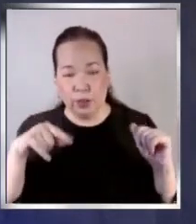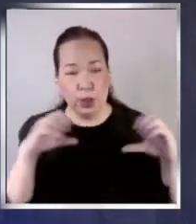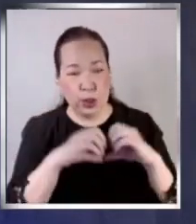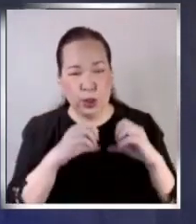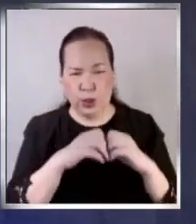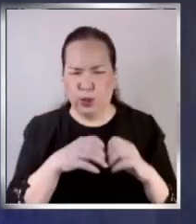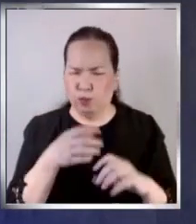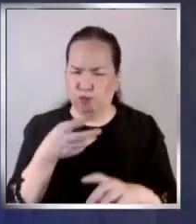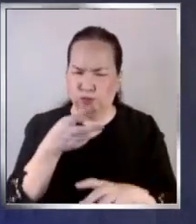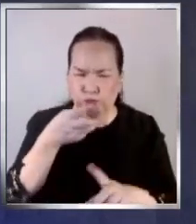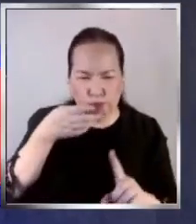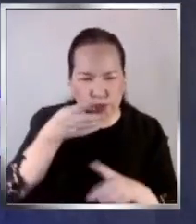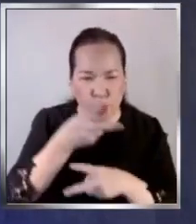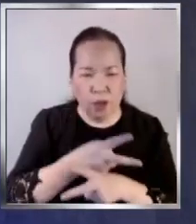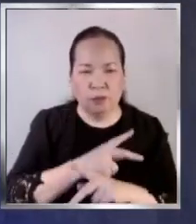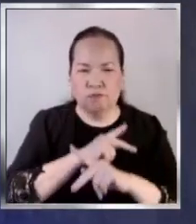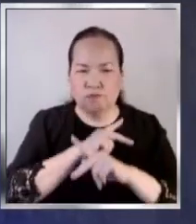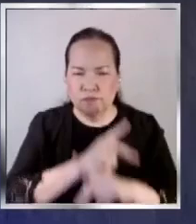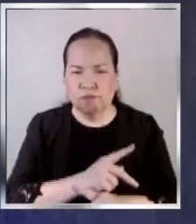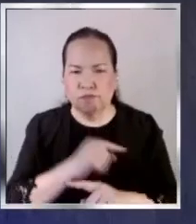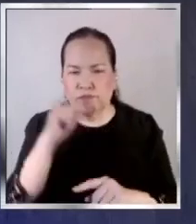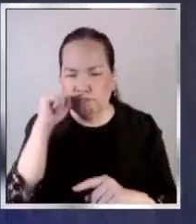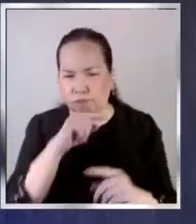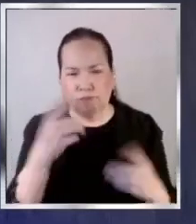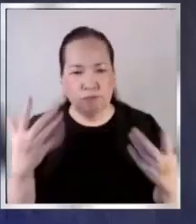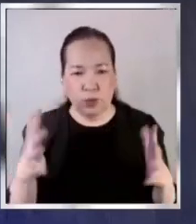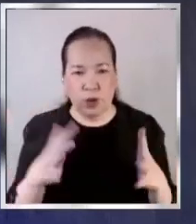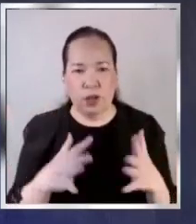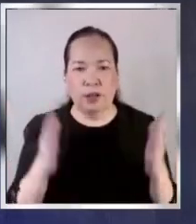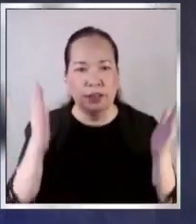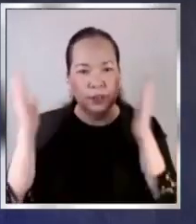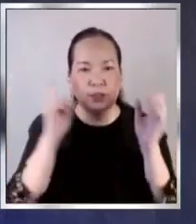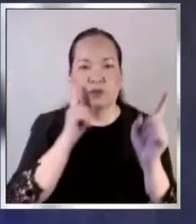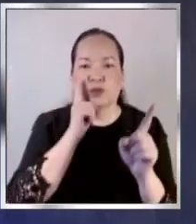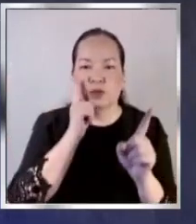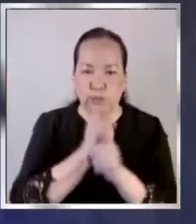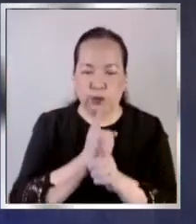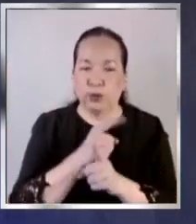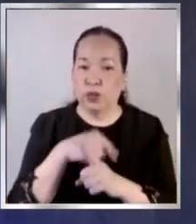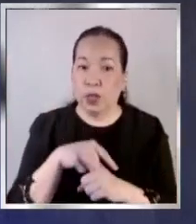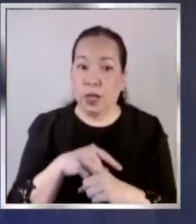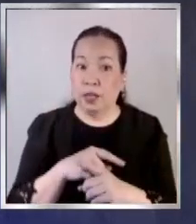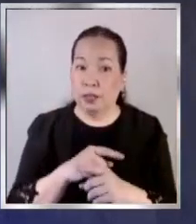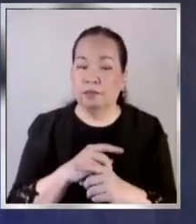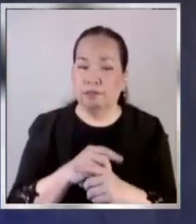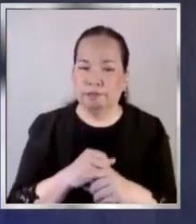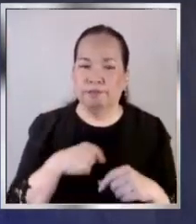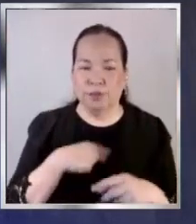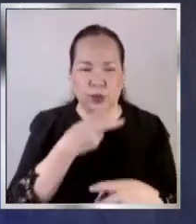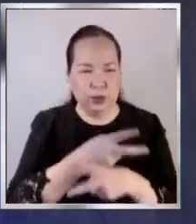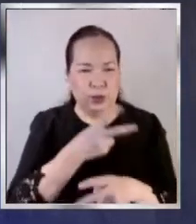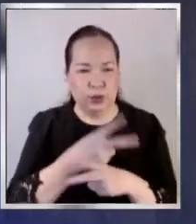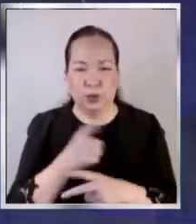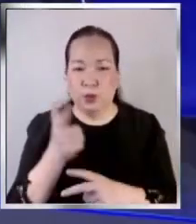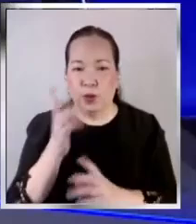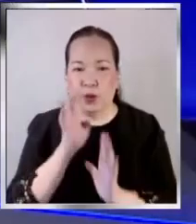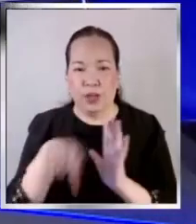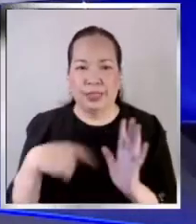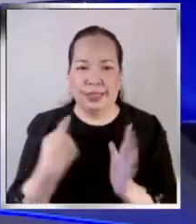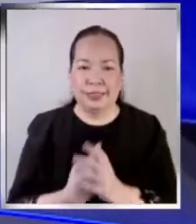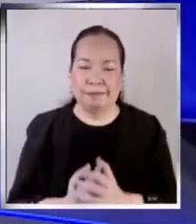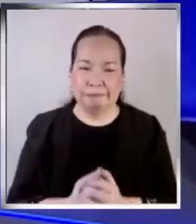walang pinoprotektahan. Walang kasinungalingan, serbisyong totoo lamang. At dahil di natutulog ang balita, nakatuto kami 24 oras.